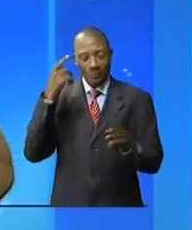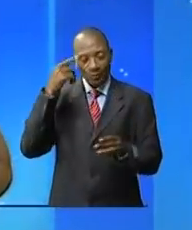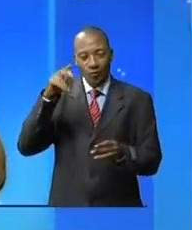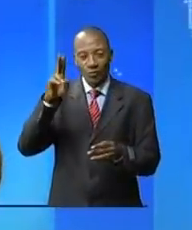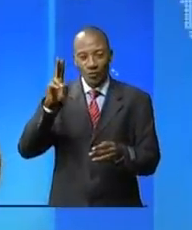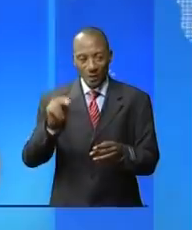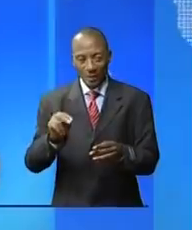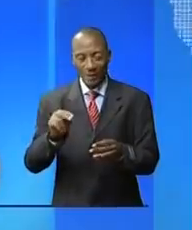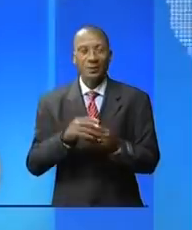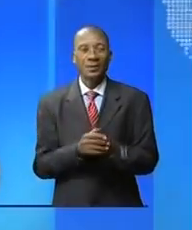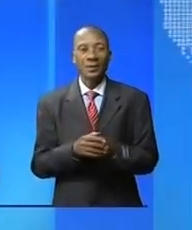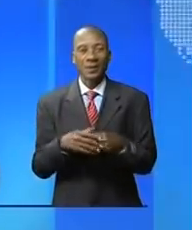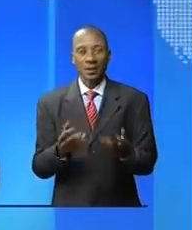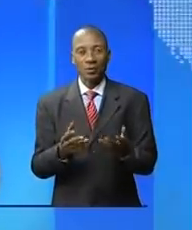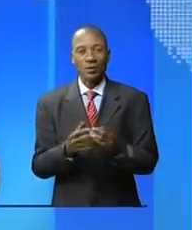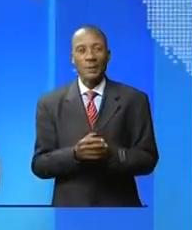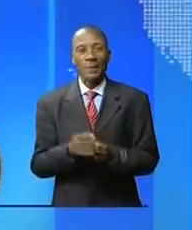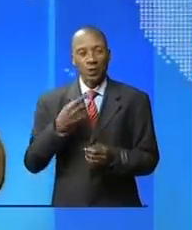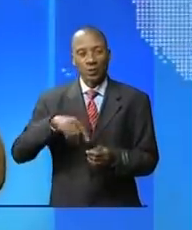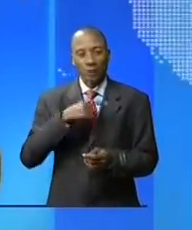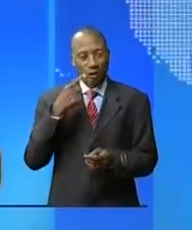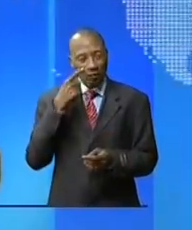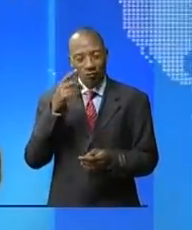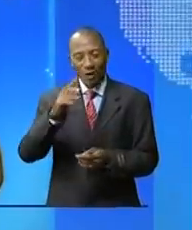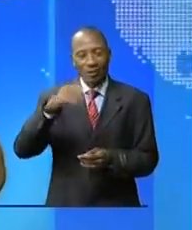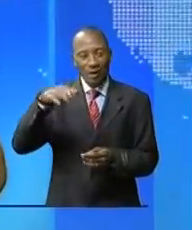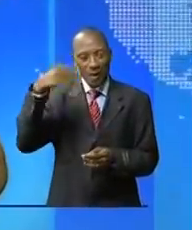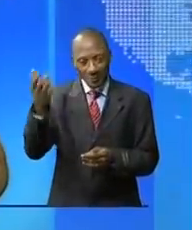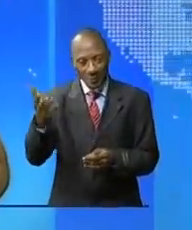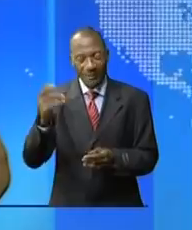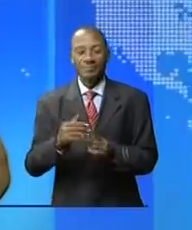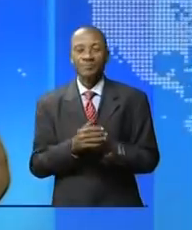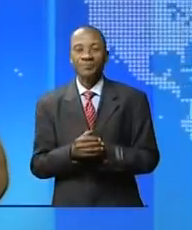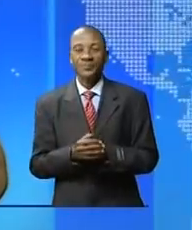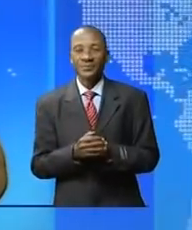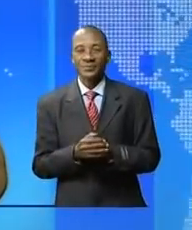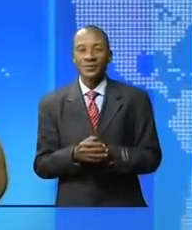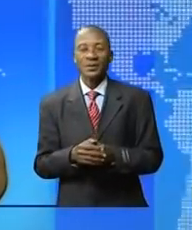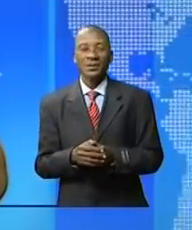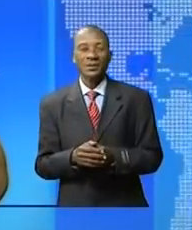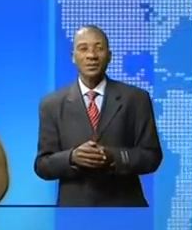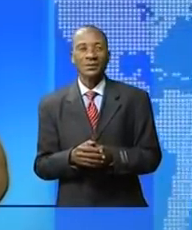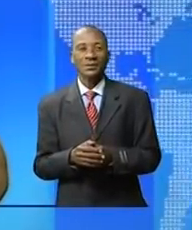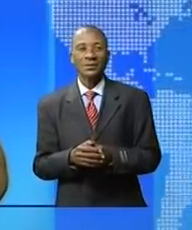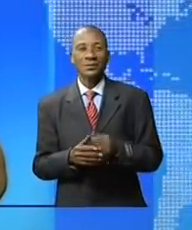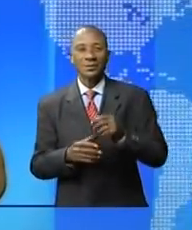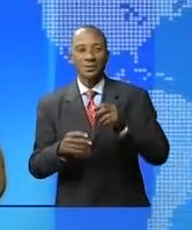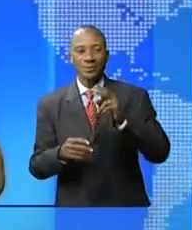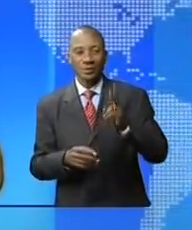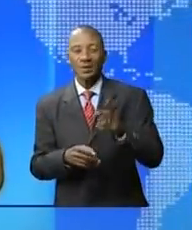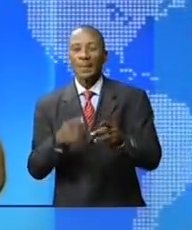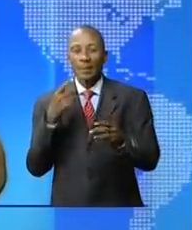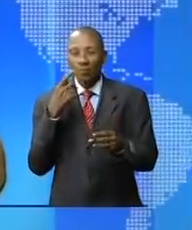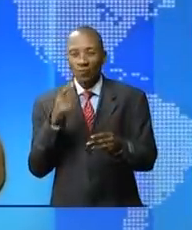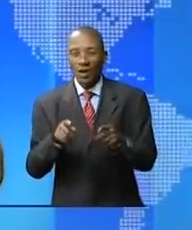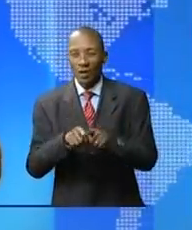suivrez son arrivée par l'aéroport John Kennedy dans ce journal. Et puis, vers l'éradication de l'incivisme routier,